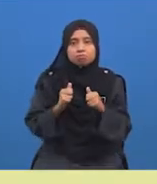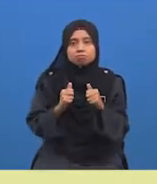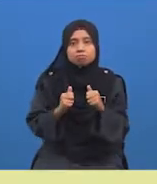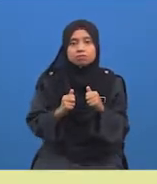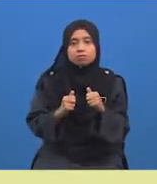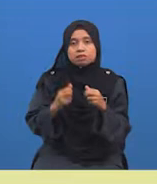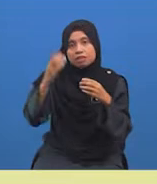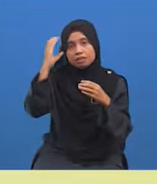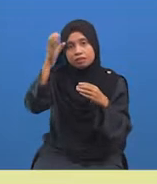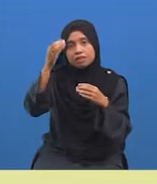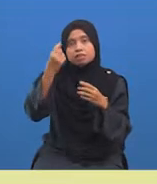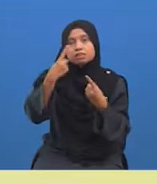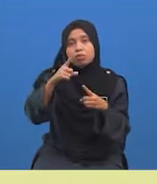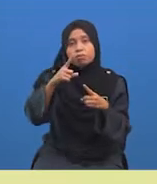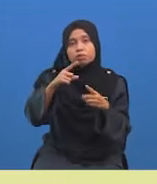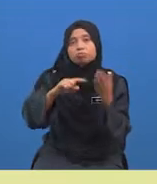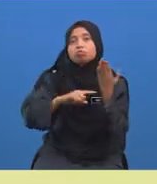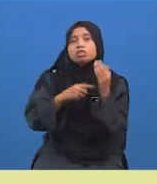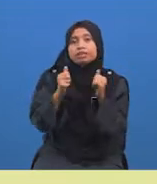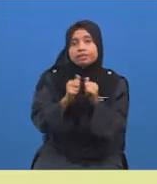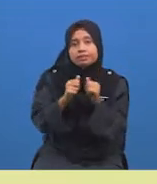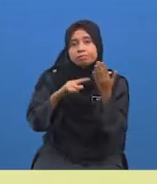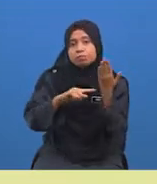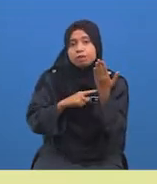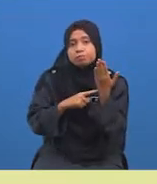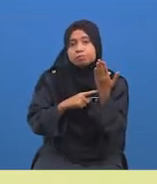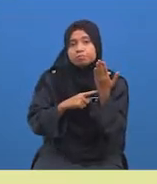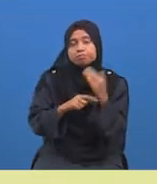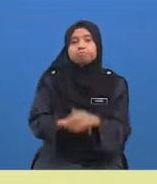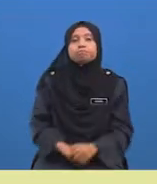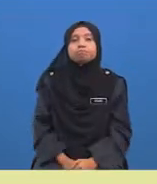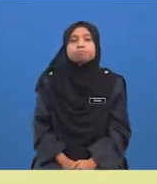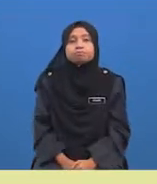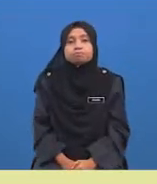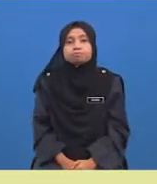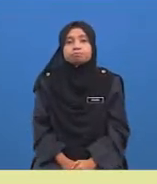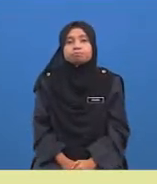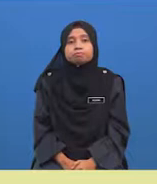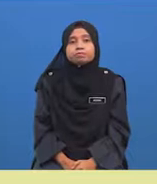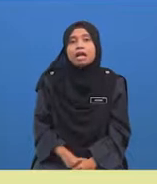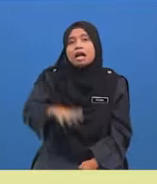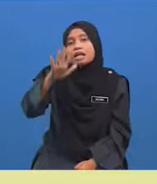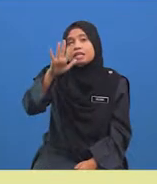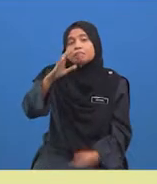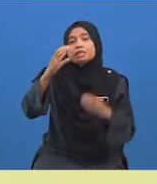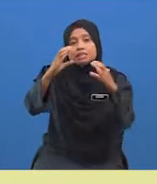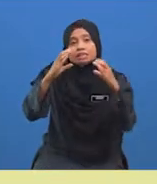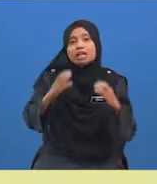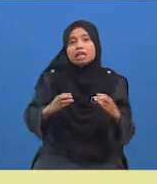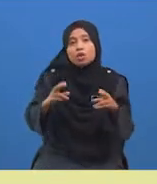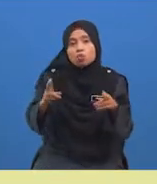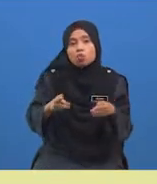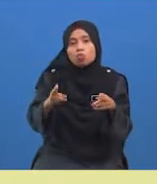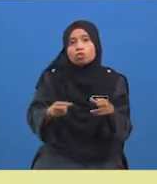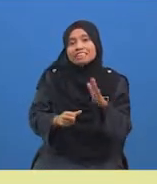jawapan. Pelajar mulakan dengan ayat permulaan, iaitu 5 kaedah